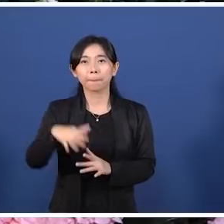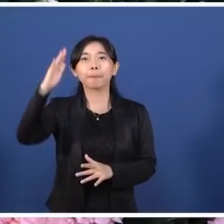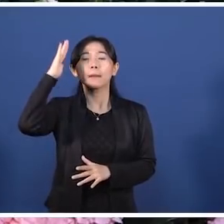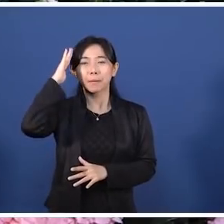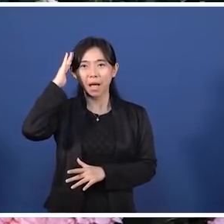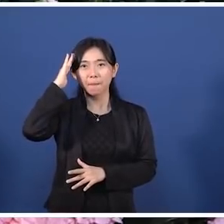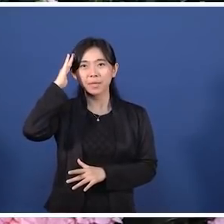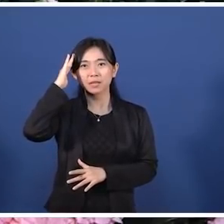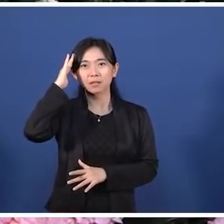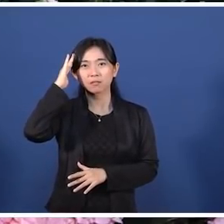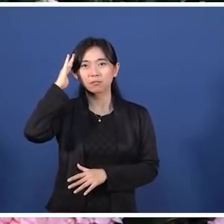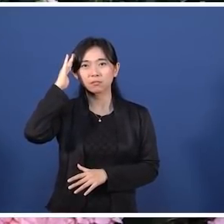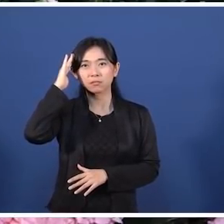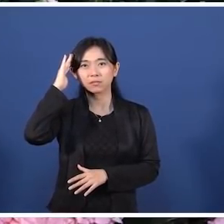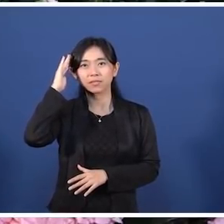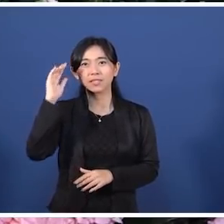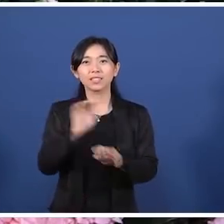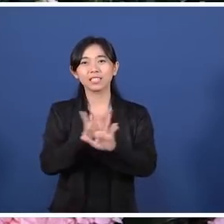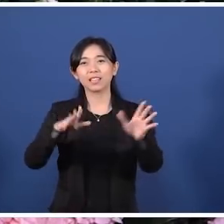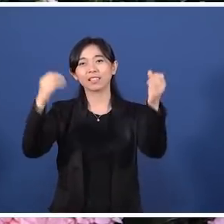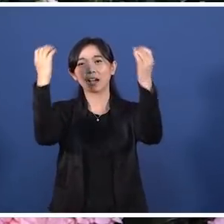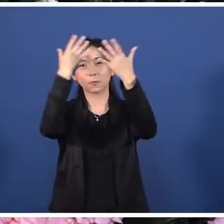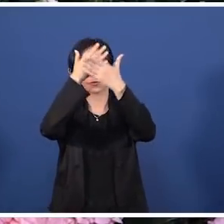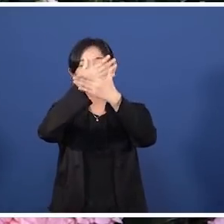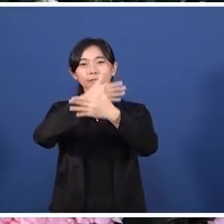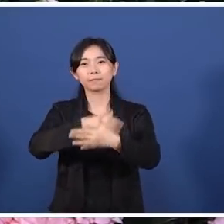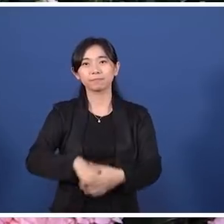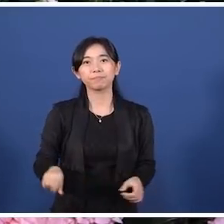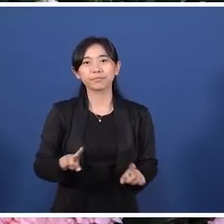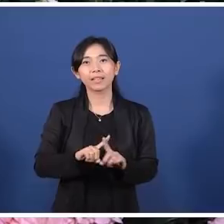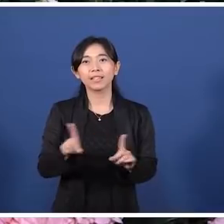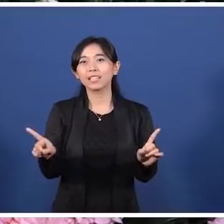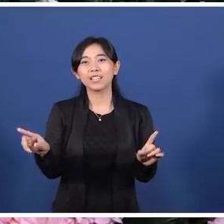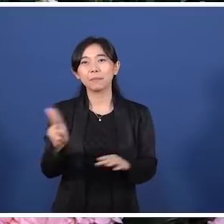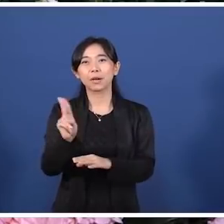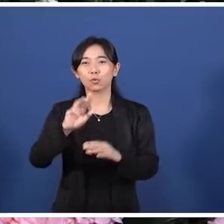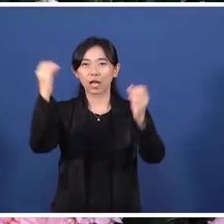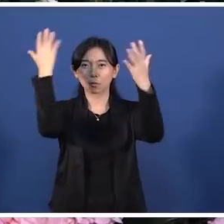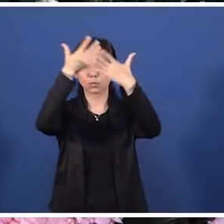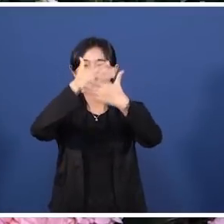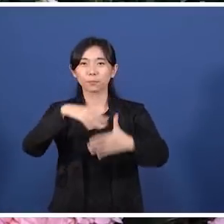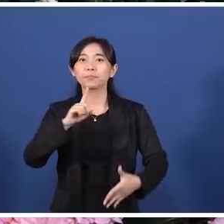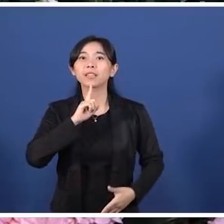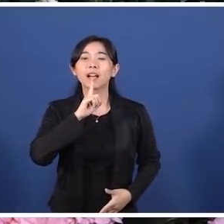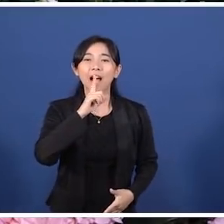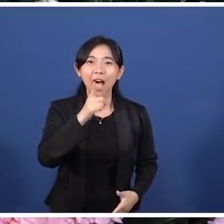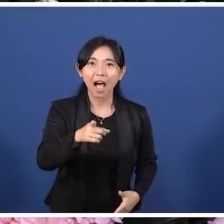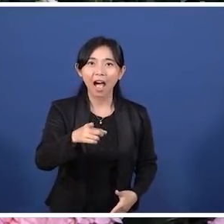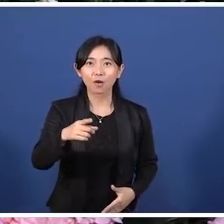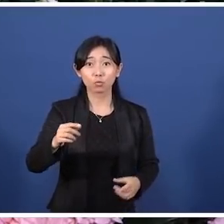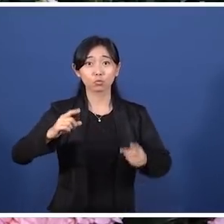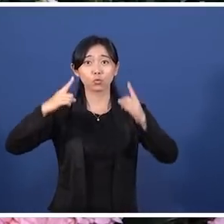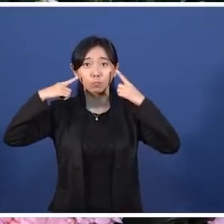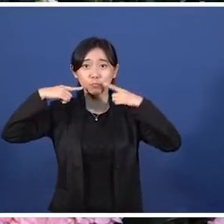memahami mengapa mereka tidak takut. Kenapa mereka tidak perlu takut. Mengapa mereka harus berbicara kepada